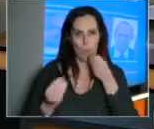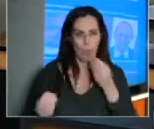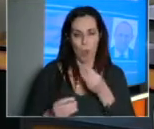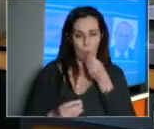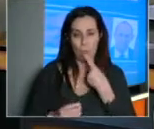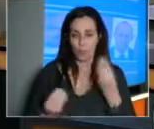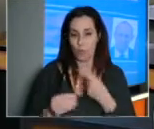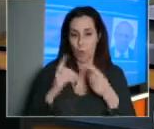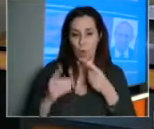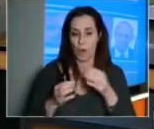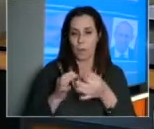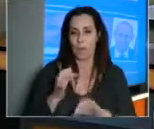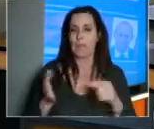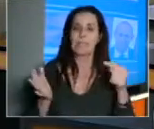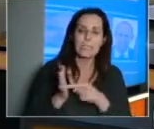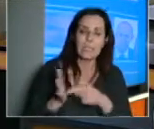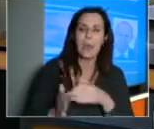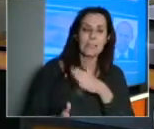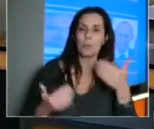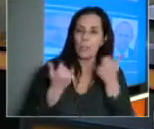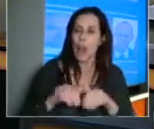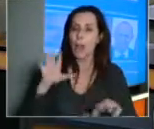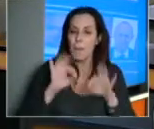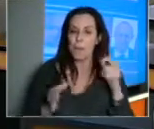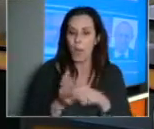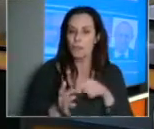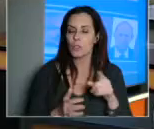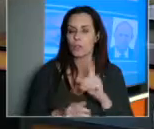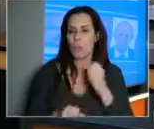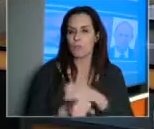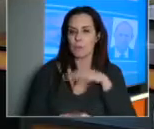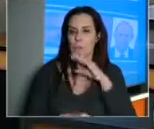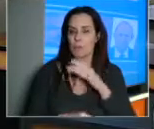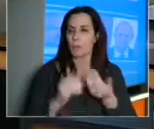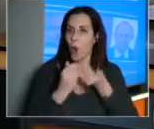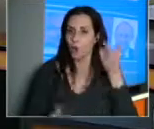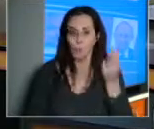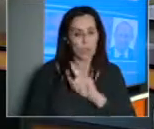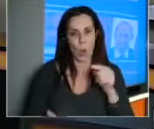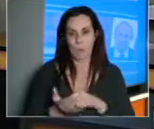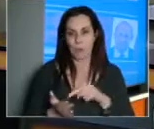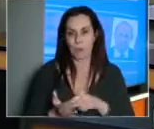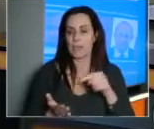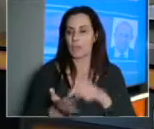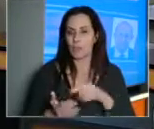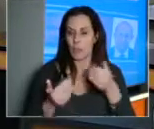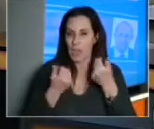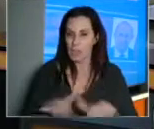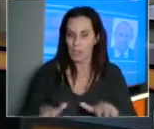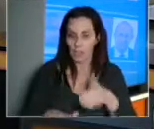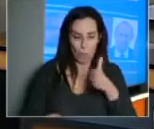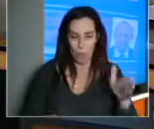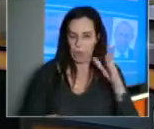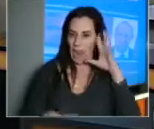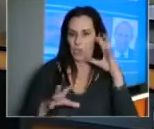אחר. הפירוט שלהם אומר שהסיבה שהשמאל נכשל בבחירות זה שהוא לא עבד מספיק זמן מראש. וזאת לא הסיבה. טוב, הסיבה אני... שהשמאל נכשל בבחירות